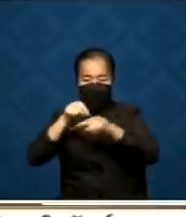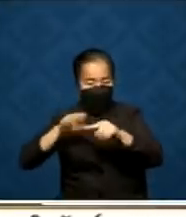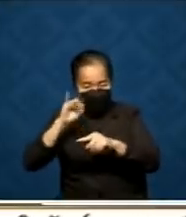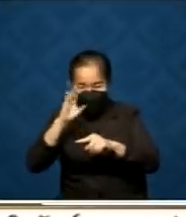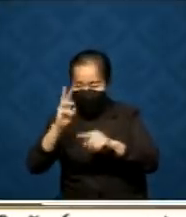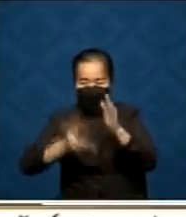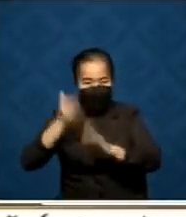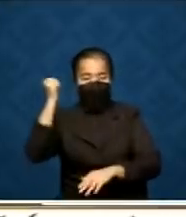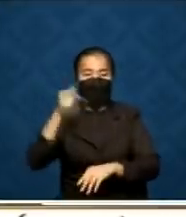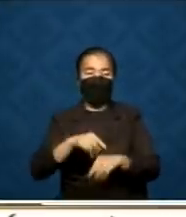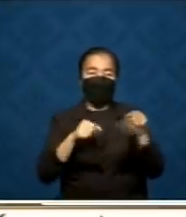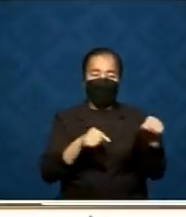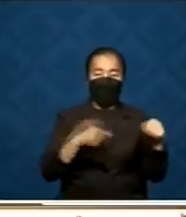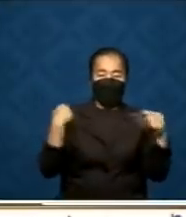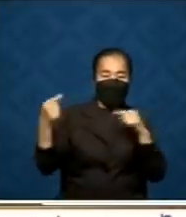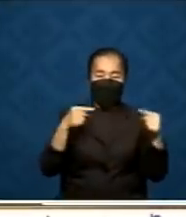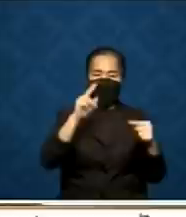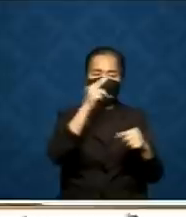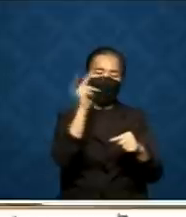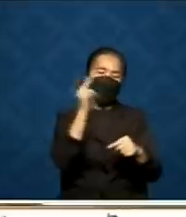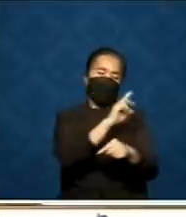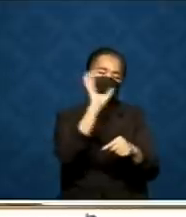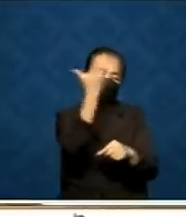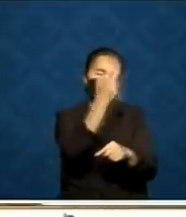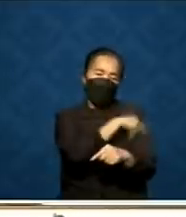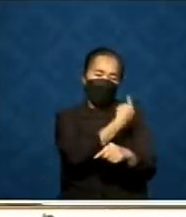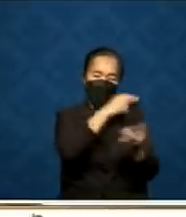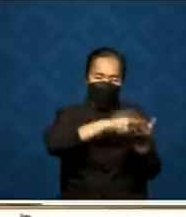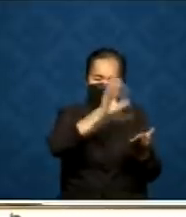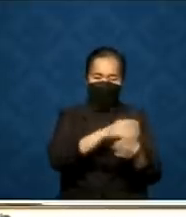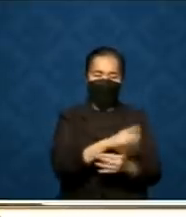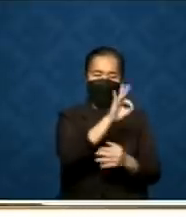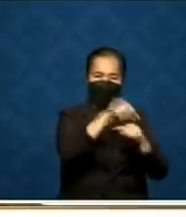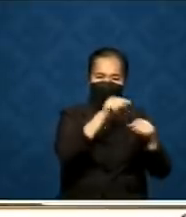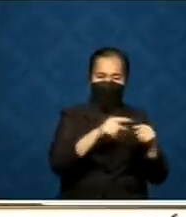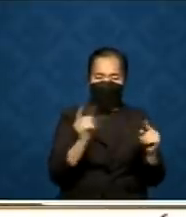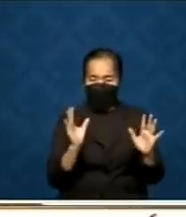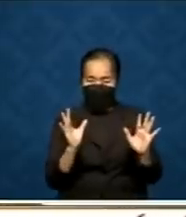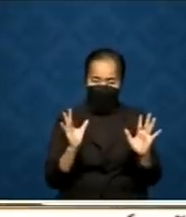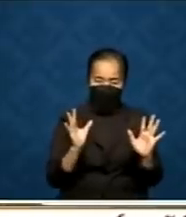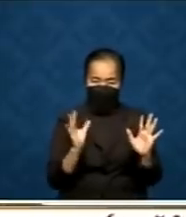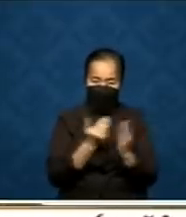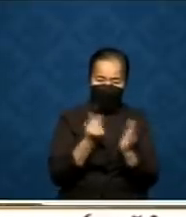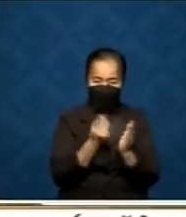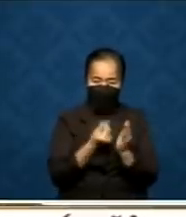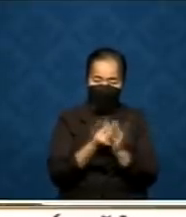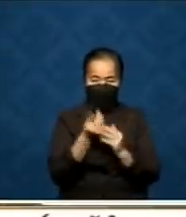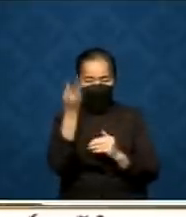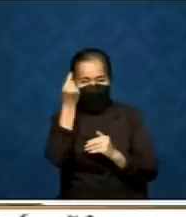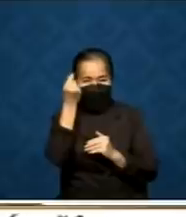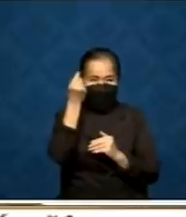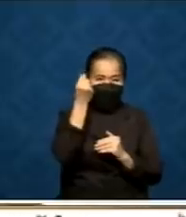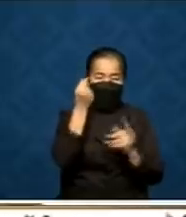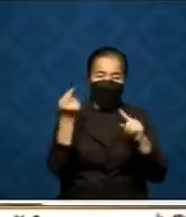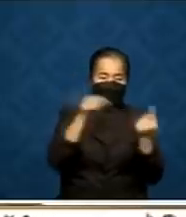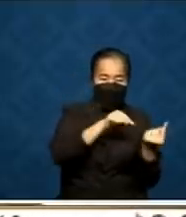96สู้กัน 2กลุ่มผมก็ลุ้นอยู่กูจะได้อะไรนะจะได้อะไรในสุดท้ายเนี่ยพลิกไปพลิกมายังกะมวยคู่